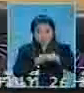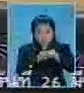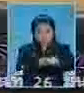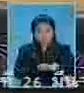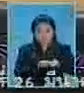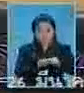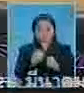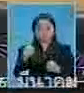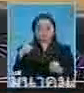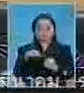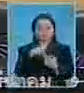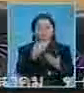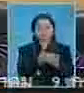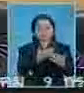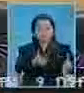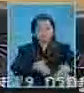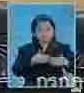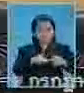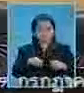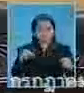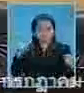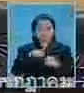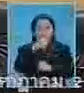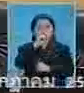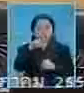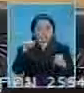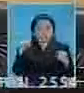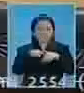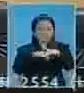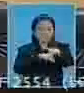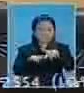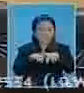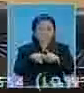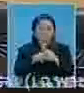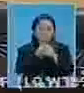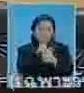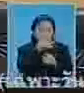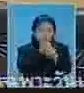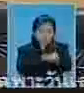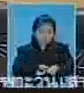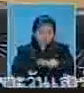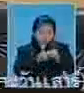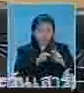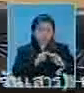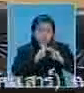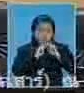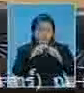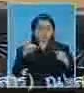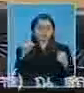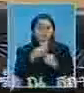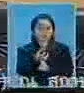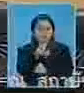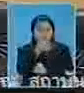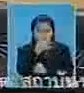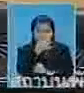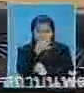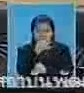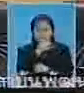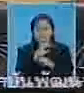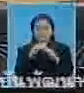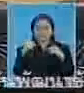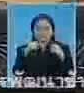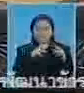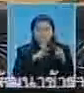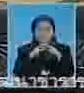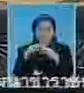พี่น้องเกษตรกรให้เขามีความมั่นใจได้ว่าในอาชีพของเขาที่เขาเลือกนี้เป็นอาชีพที่นอกจากจ